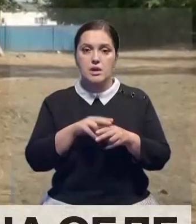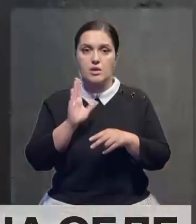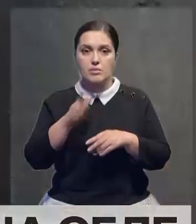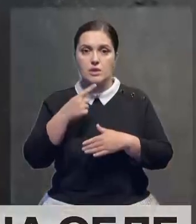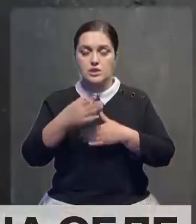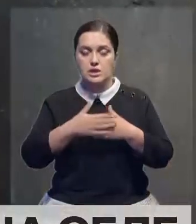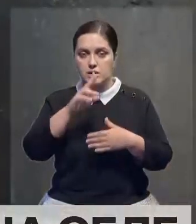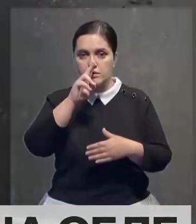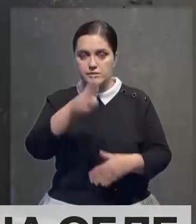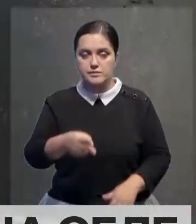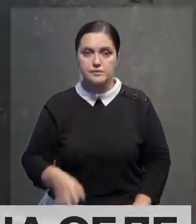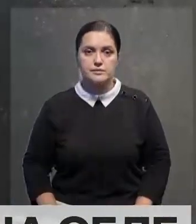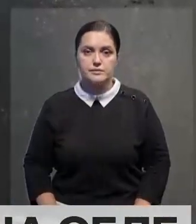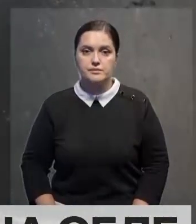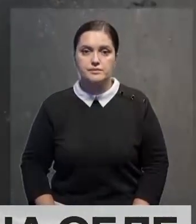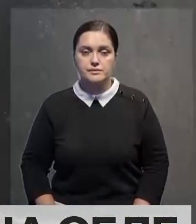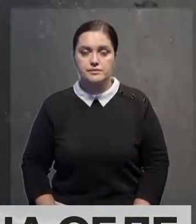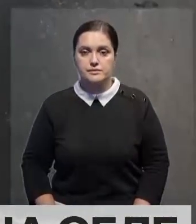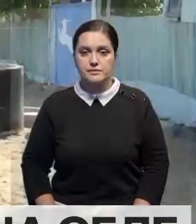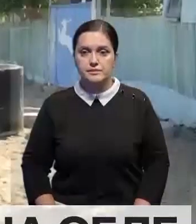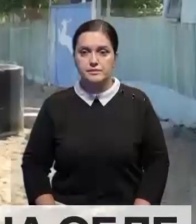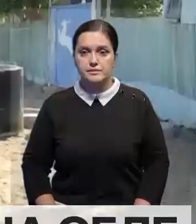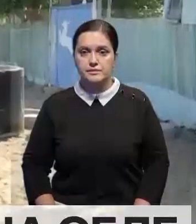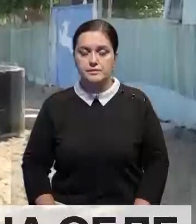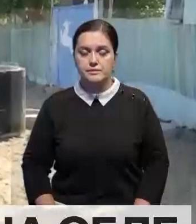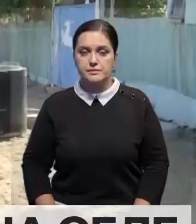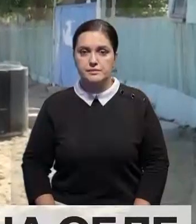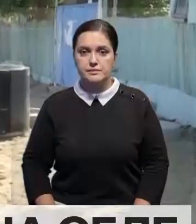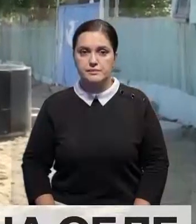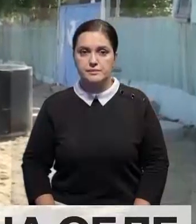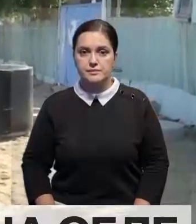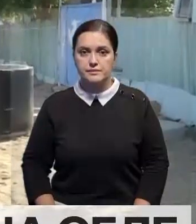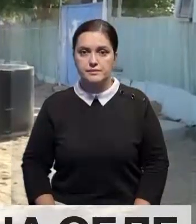ближайшие 2 года. Наталья Строкова, Сергей Трахтенберг, Костанайская область, Хабар 24.